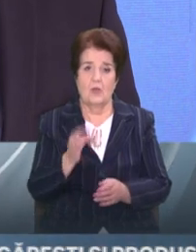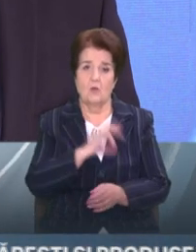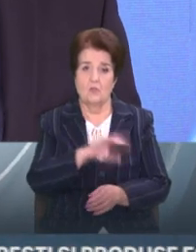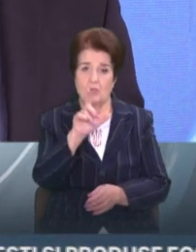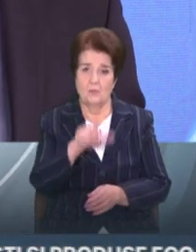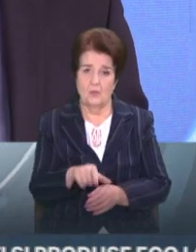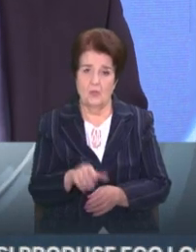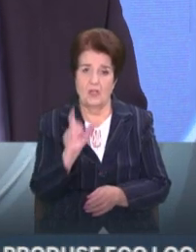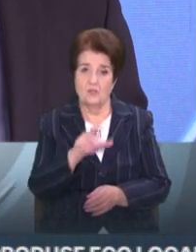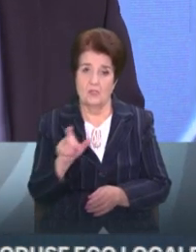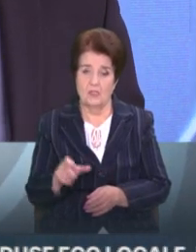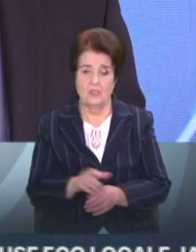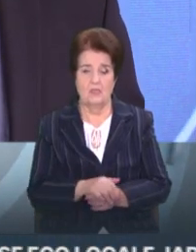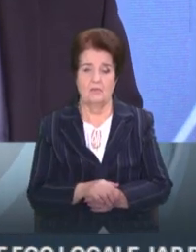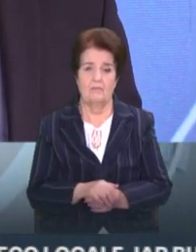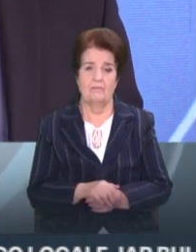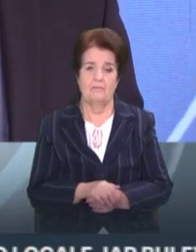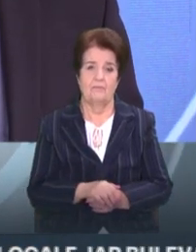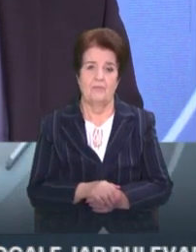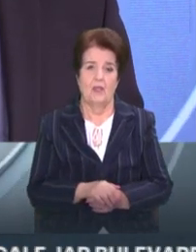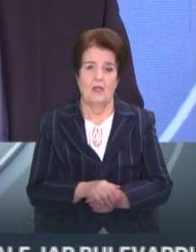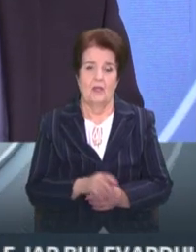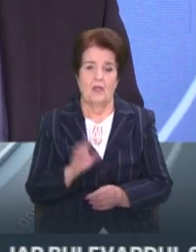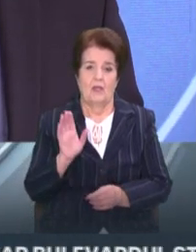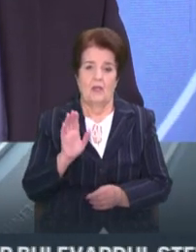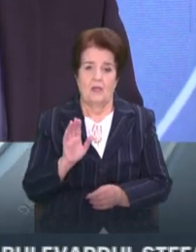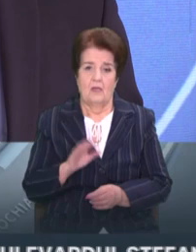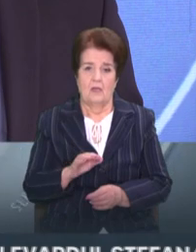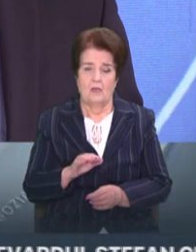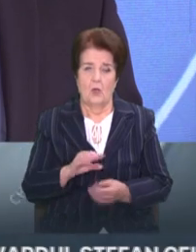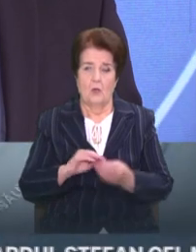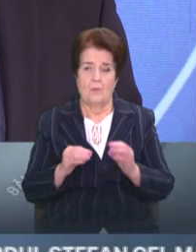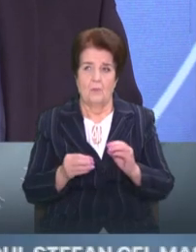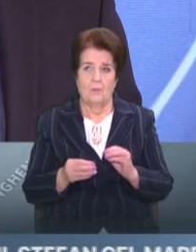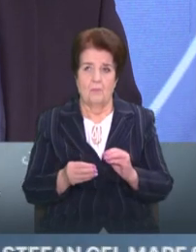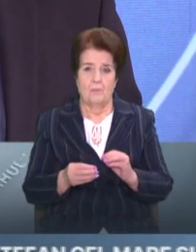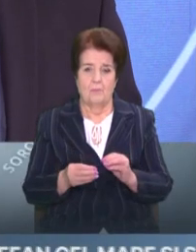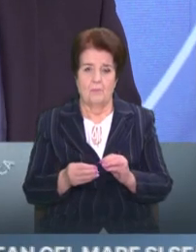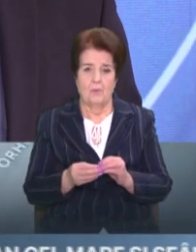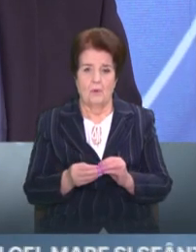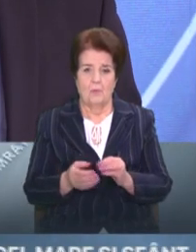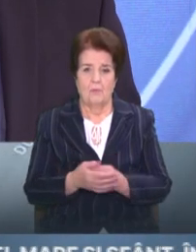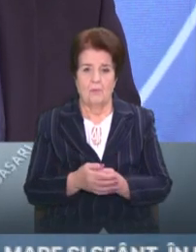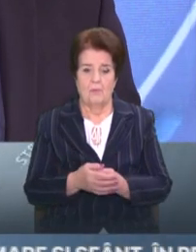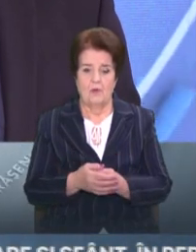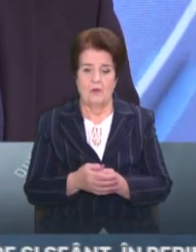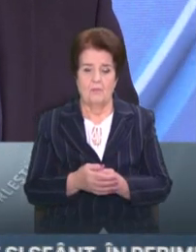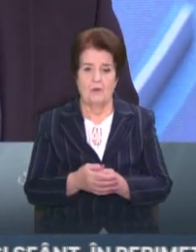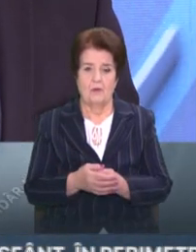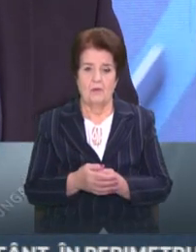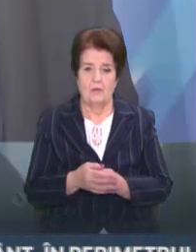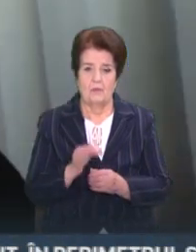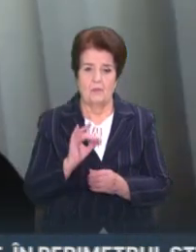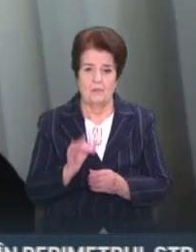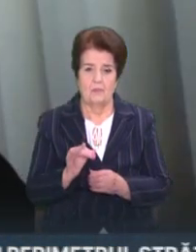la cetățeanul de rând. Eu cred că sezonul anterior de încălzire a fost un exercițiu și